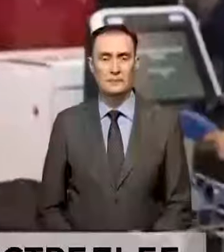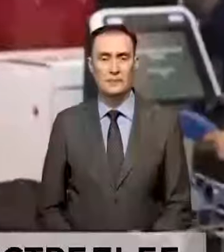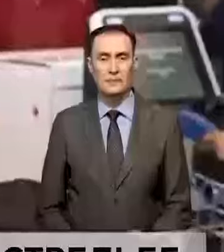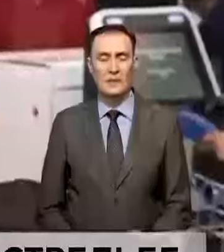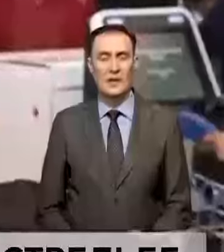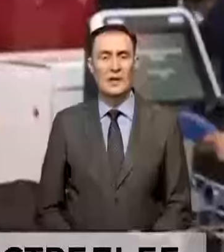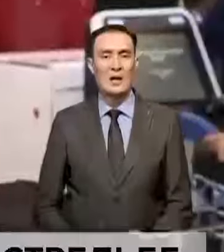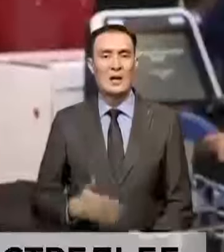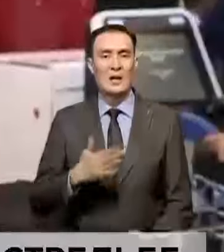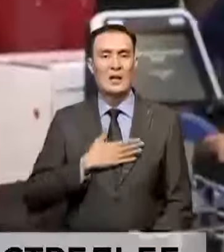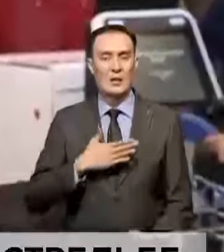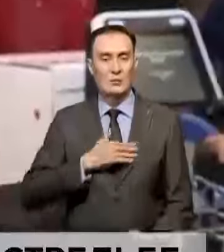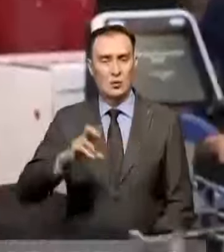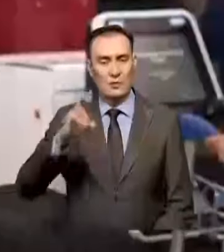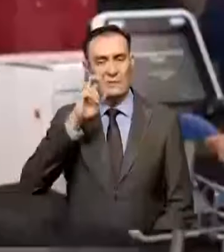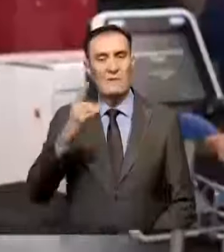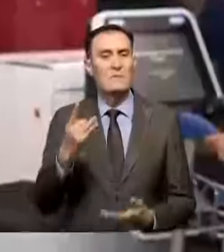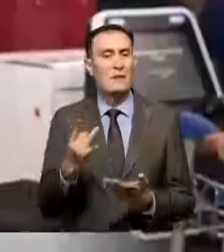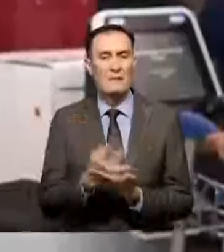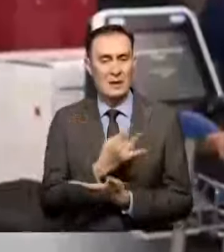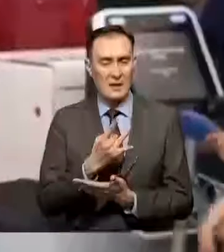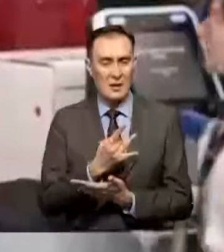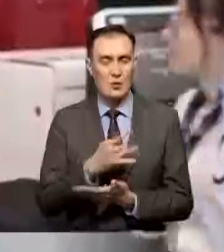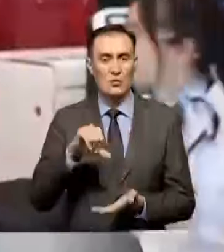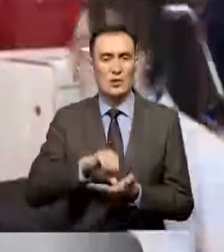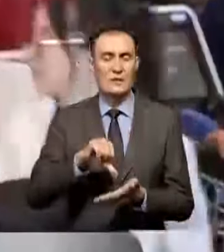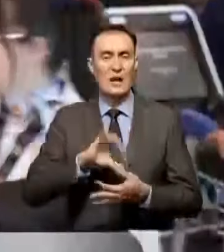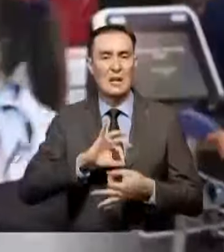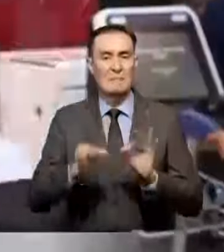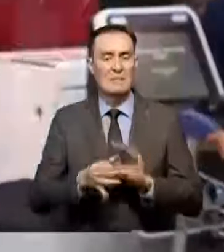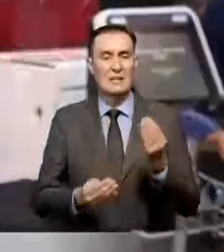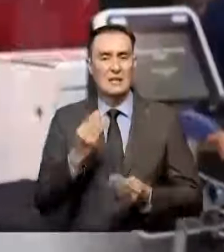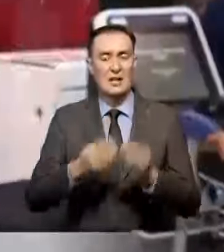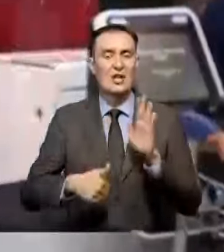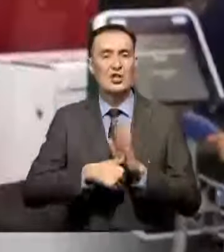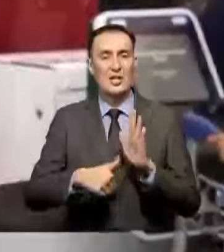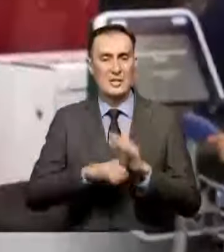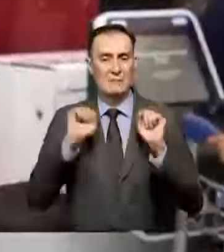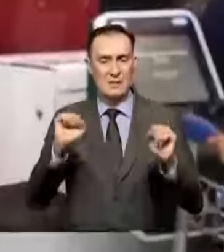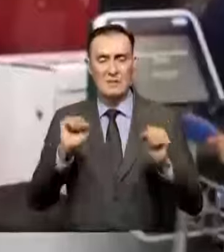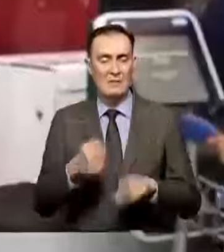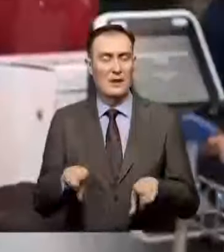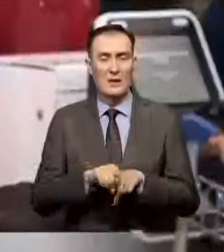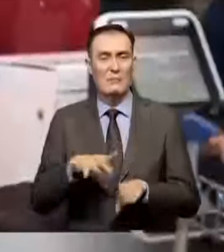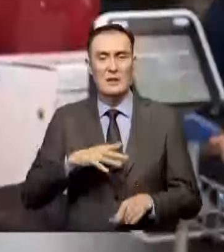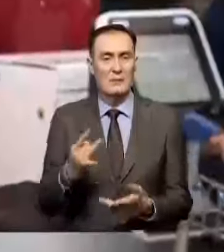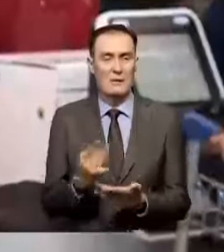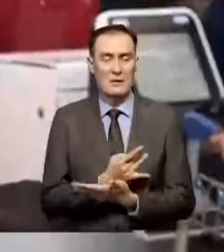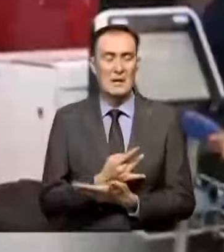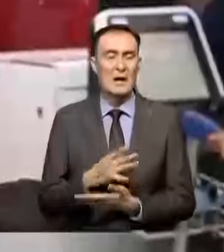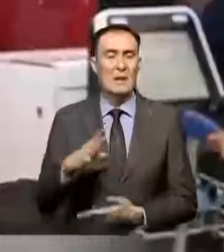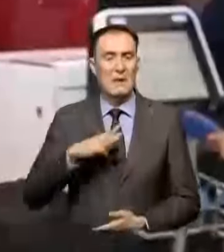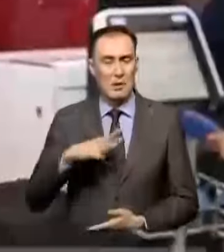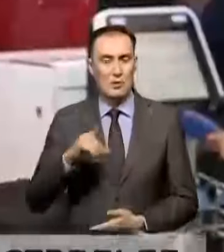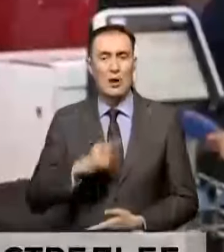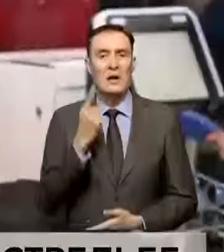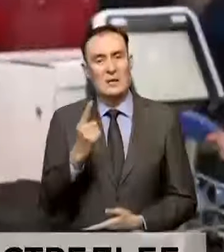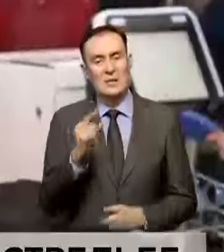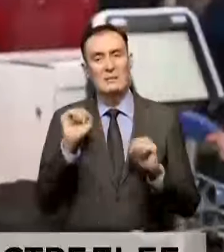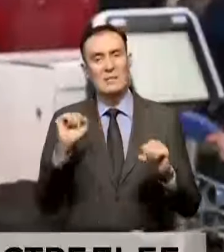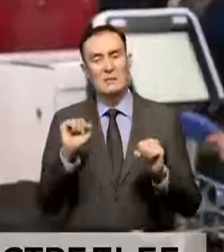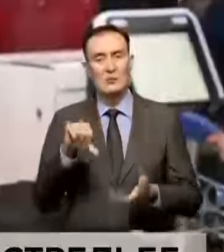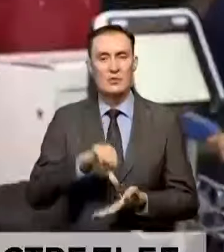В нашем суверенном государстве впервые участвуют на Олимпийских играх 6 спортсменов. Это впервые, потому что были случаи, когда один